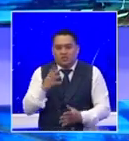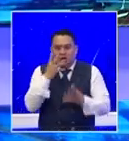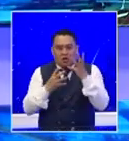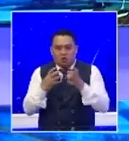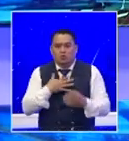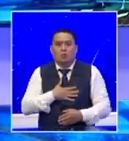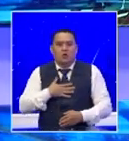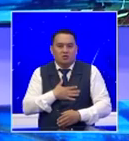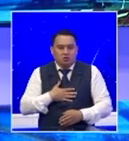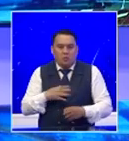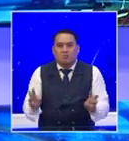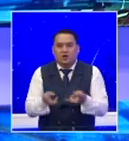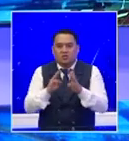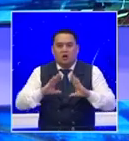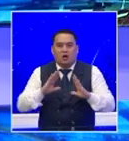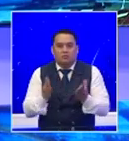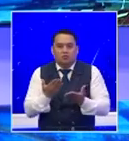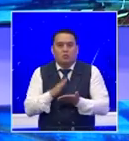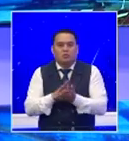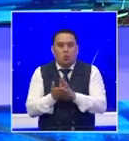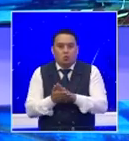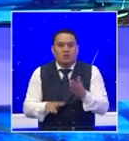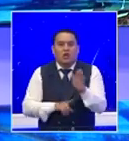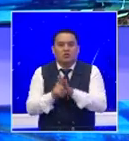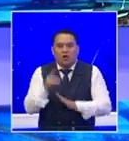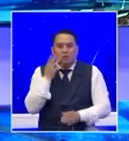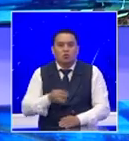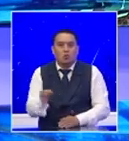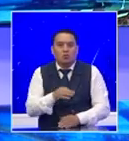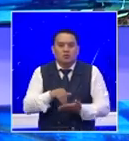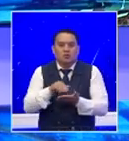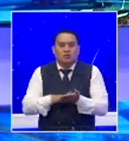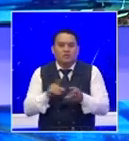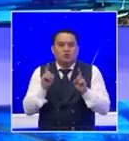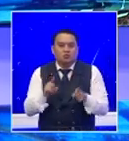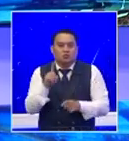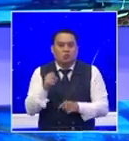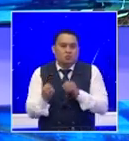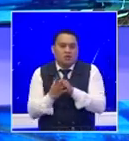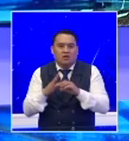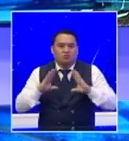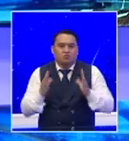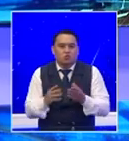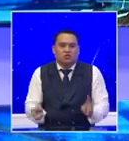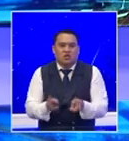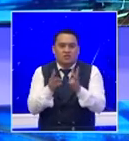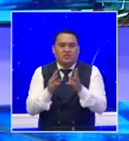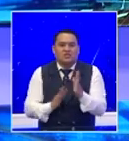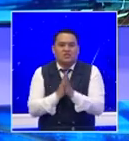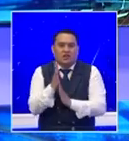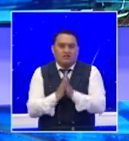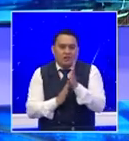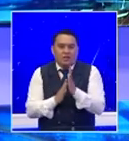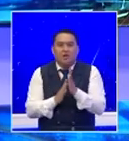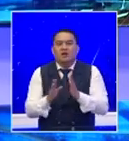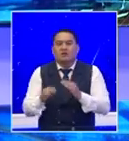озабочены складывающейся пожарной обстановкой. С начала года на территории ЖТСУ зарегистрировано порядка 115 случаев загорания травостоя.